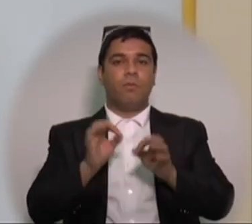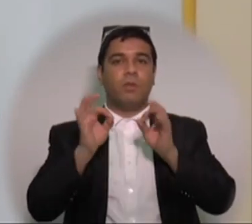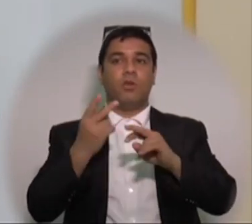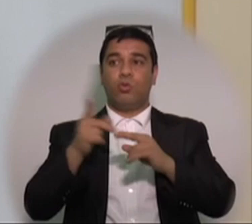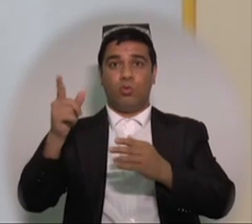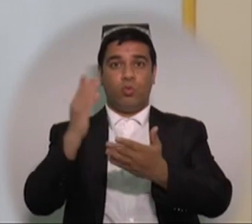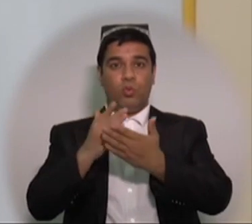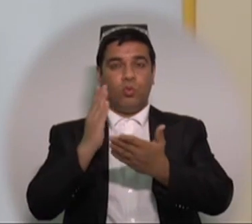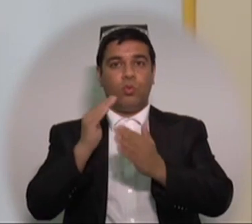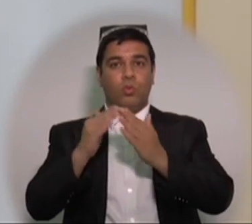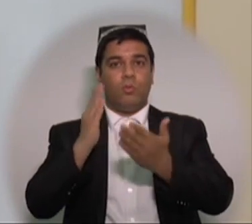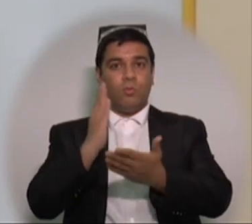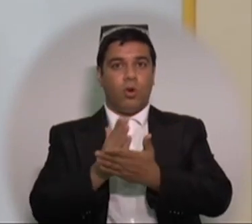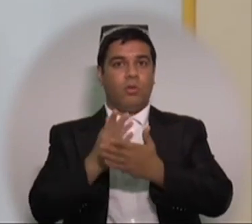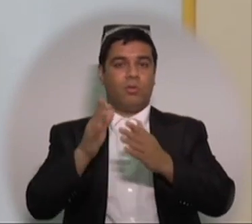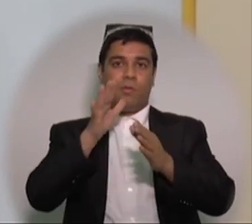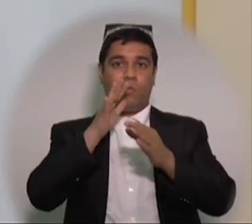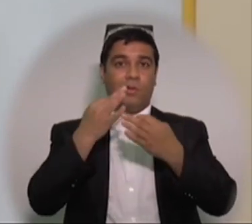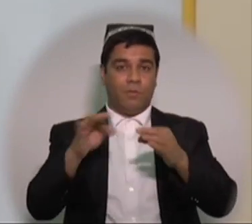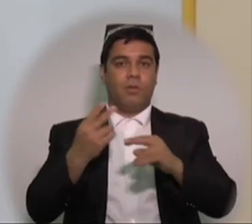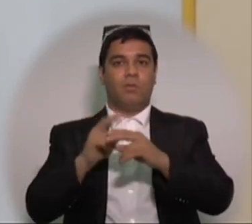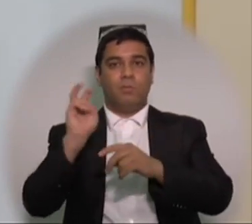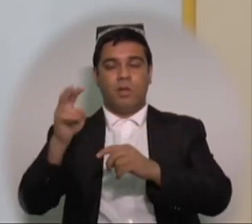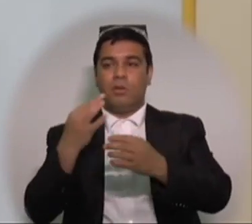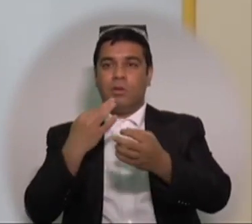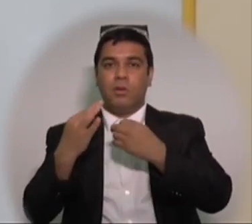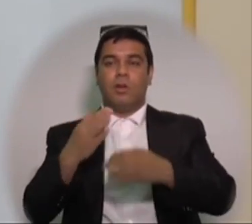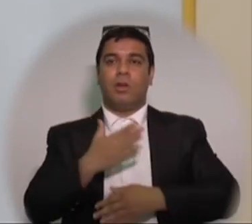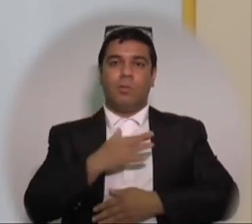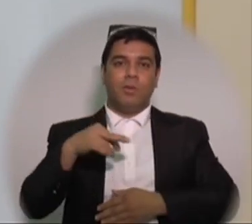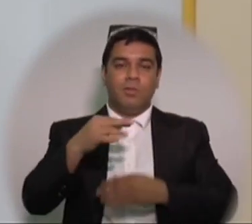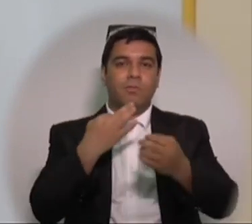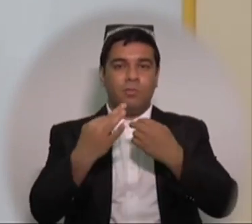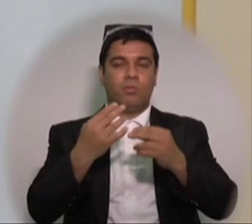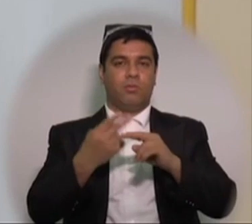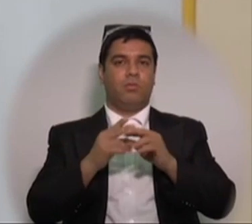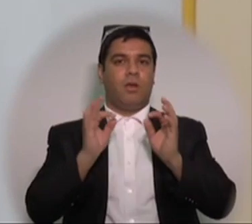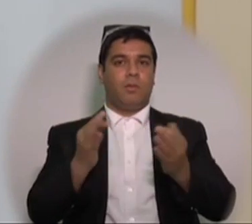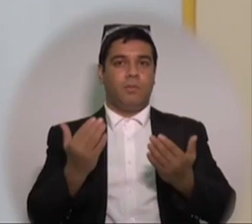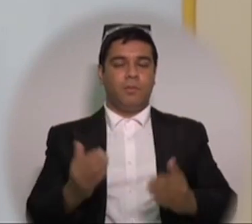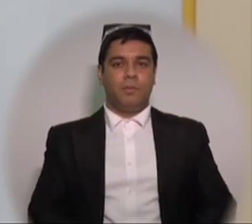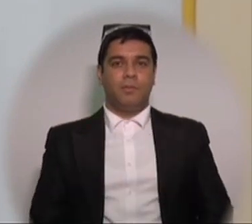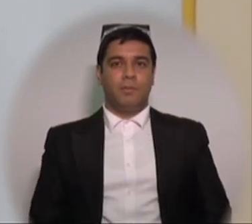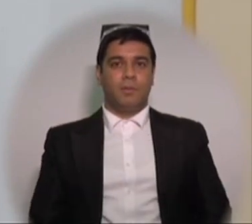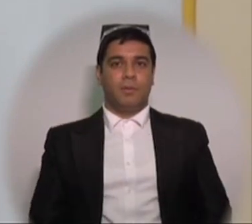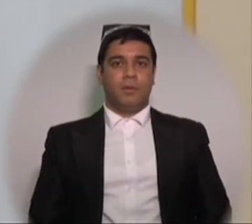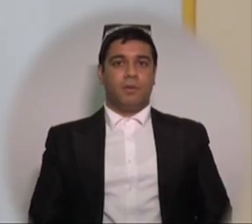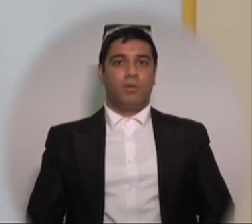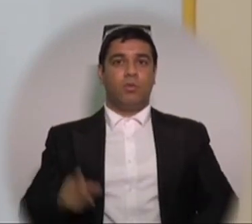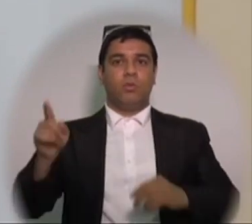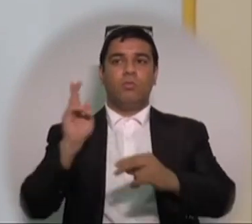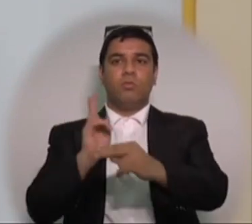vaqtini tanlasinki, borib chaqirganda xonadon egalari bemalol labbay deb chiqib kutib oladigan bo'lsin.